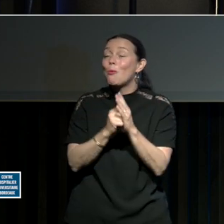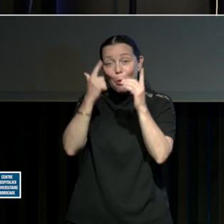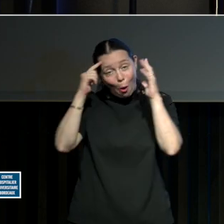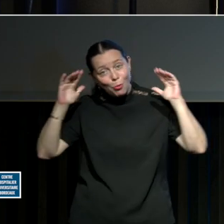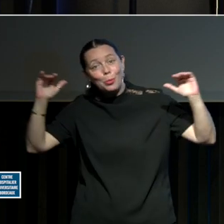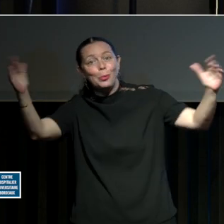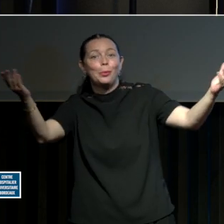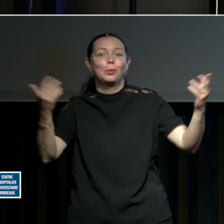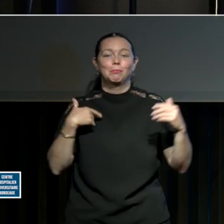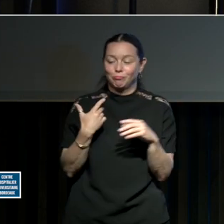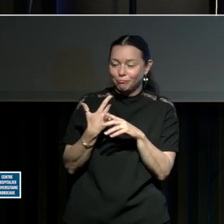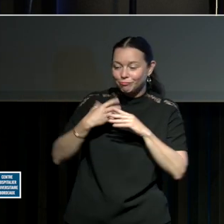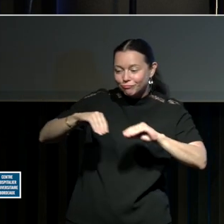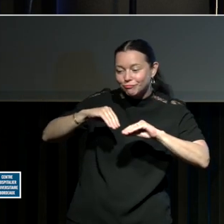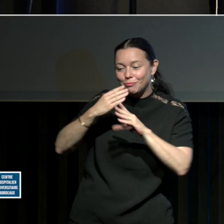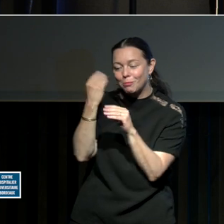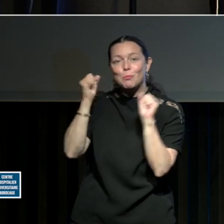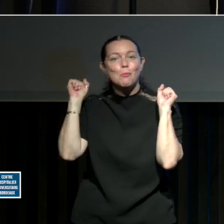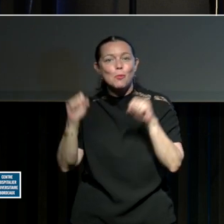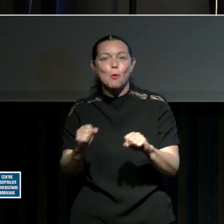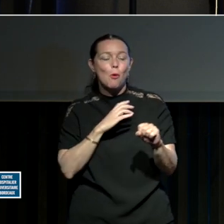d'apprentissage également et de communication.